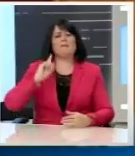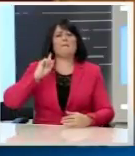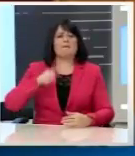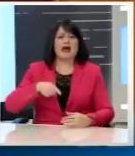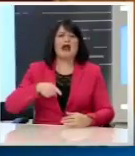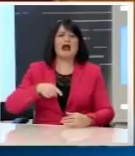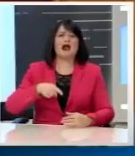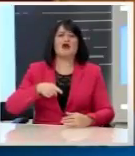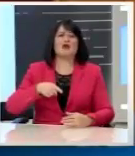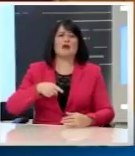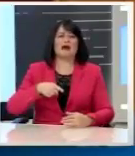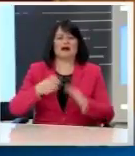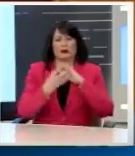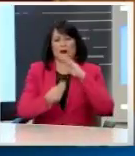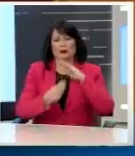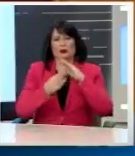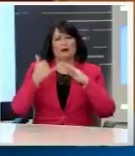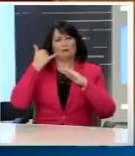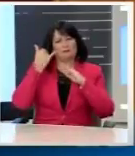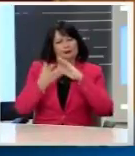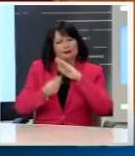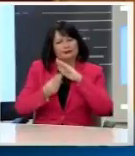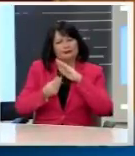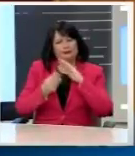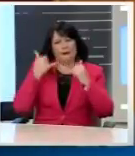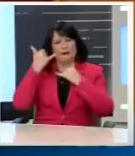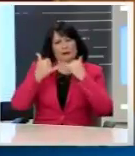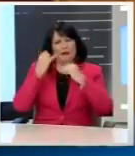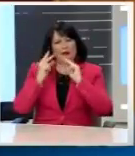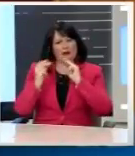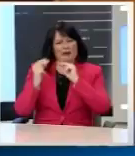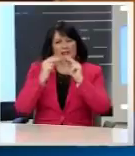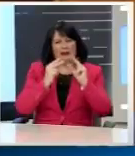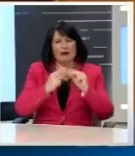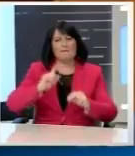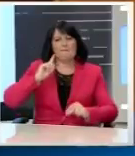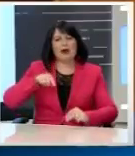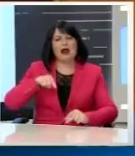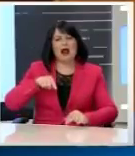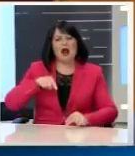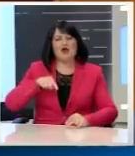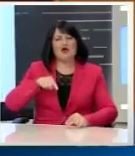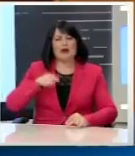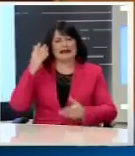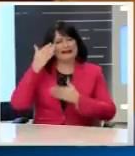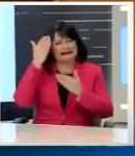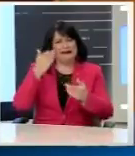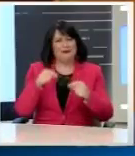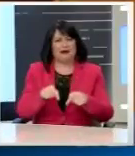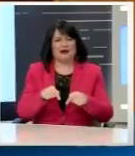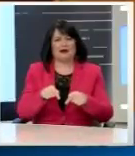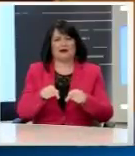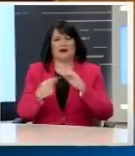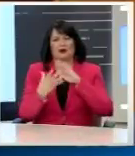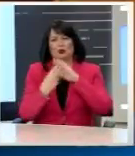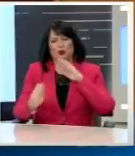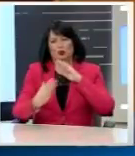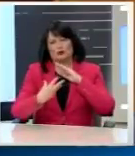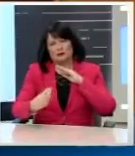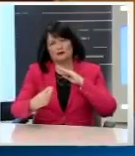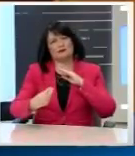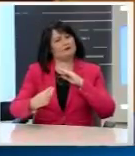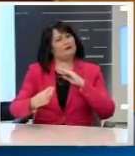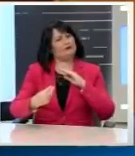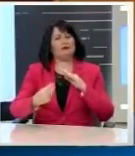σε συνομιλίες και ηχογραφήσεις, αν θεωρείτε ότι σας τιμά να